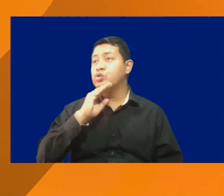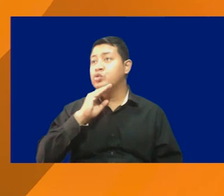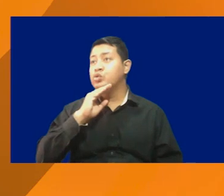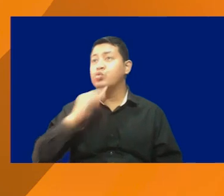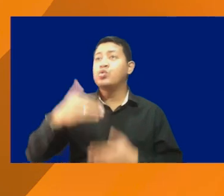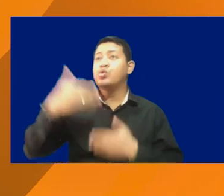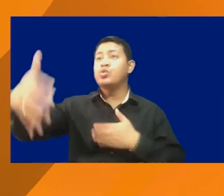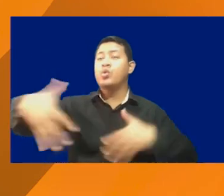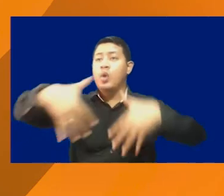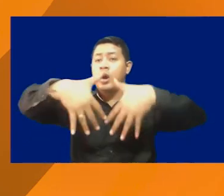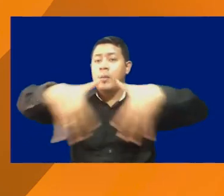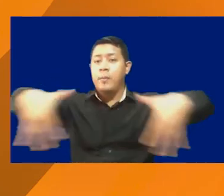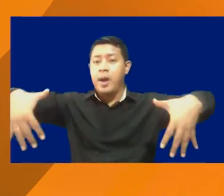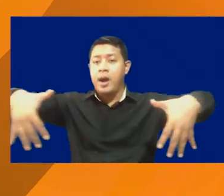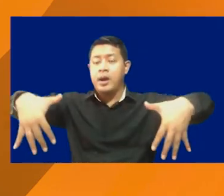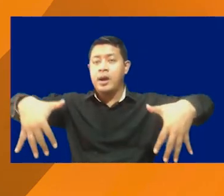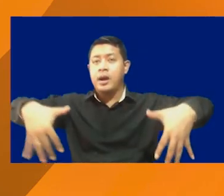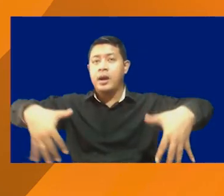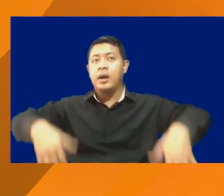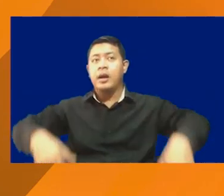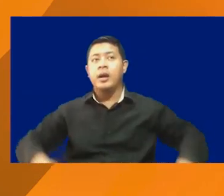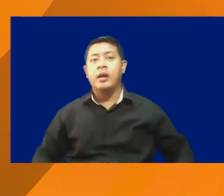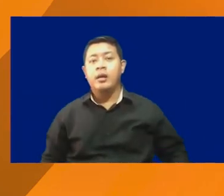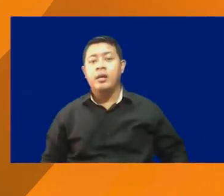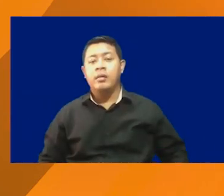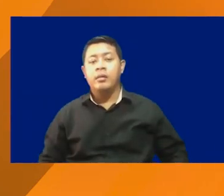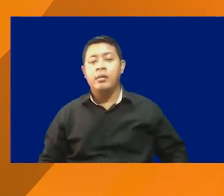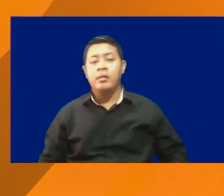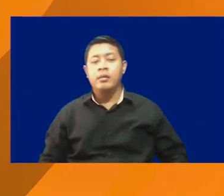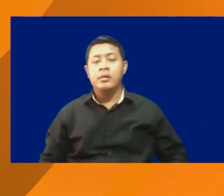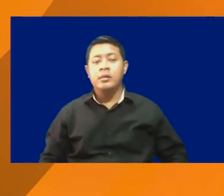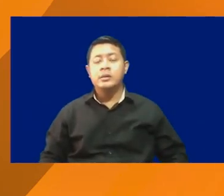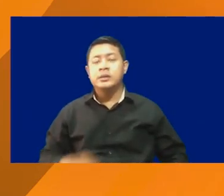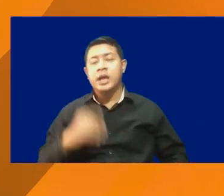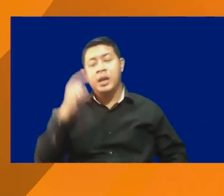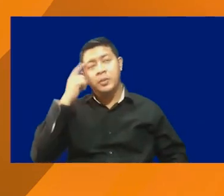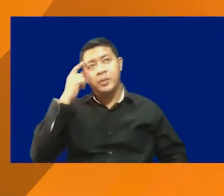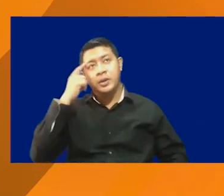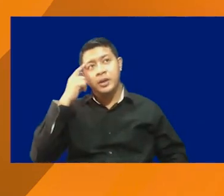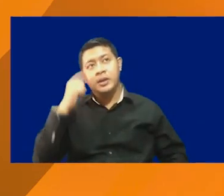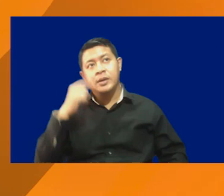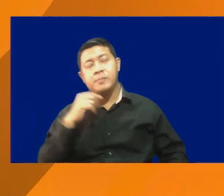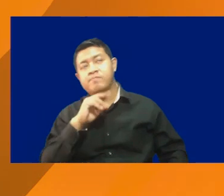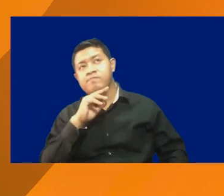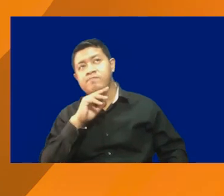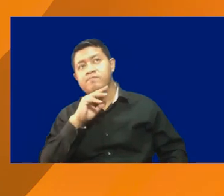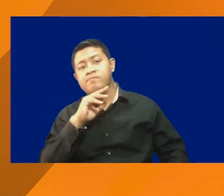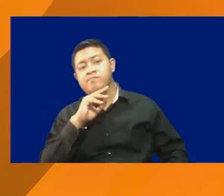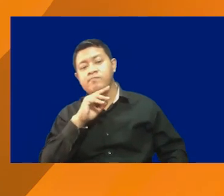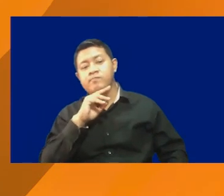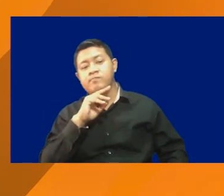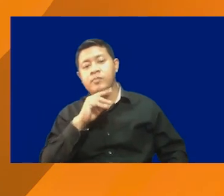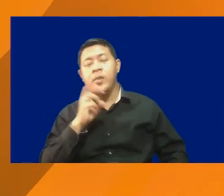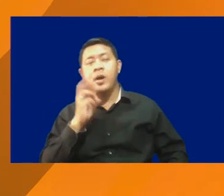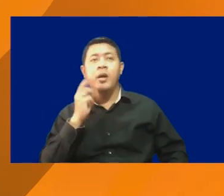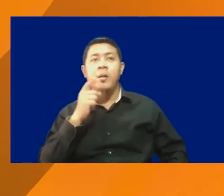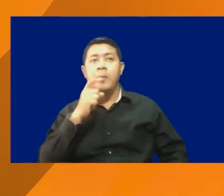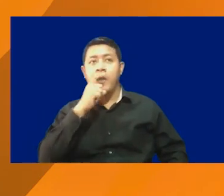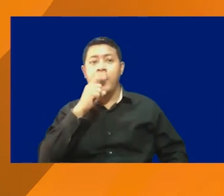Sampai saya harus tunggu di luar pagar penjemputan. Gak jarang juga saya sampai berpikir,